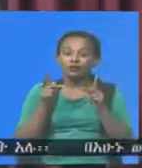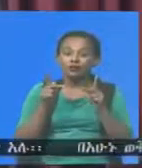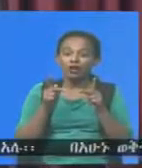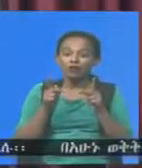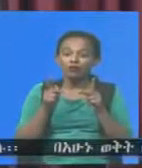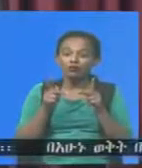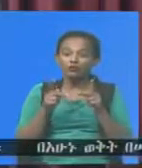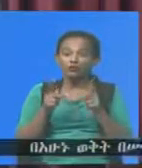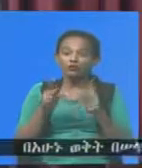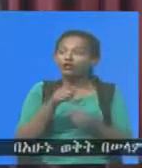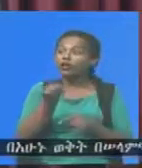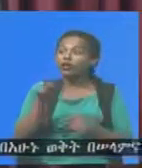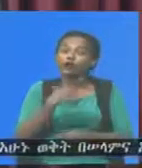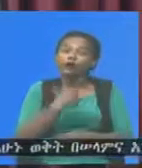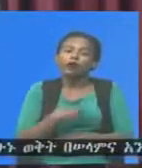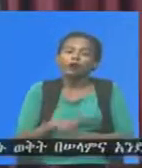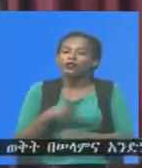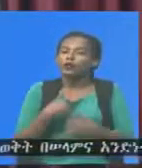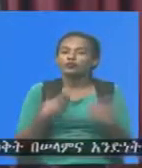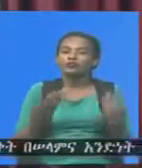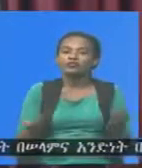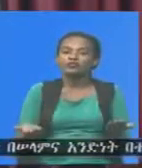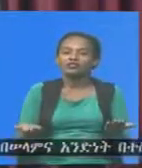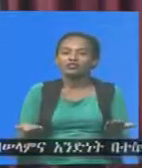ያላቸው ሰዎች አባላት አሉበት።